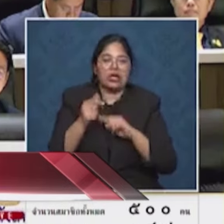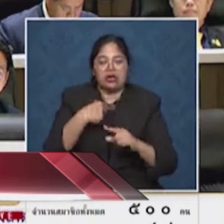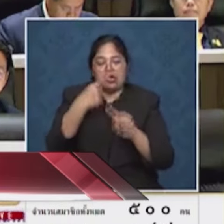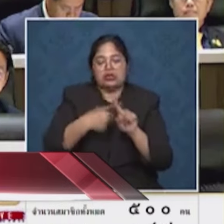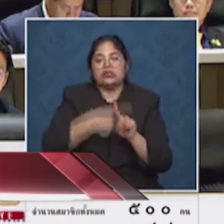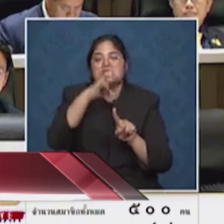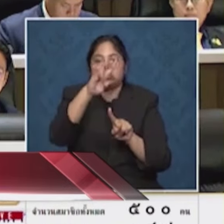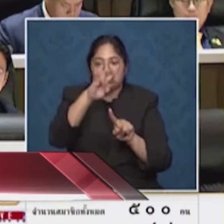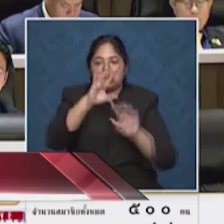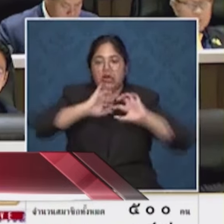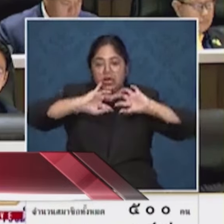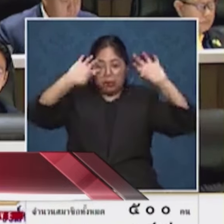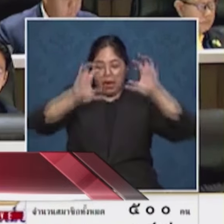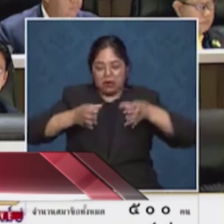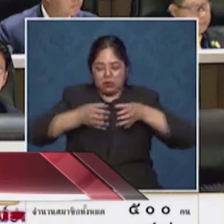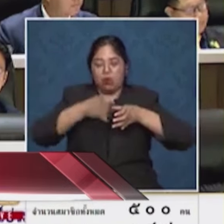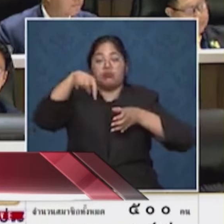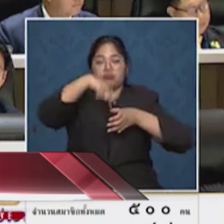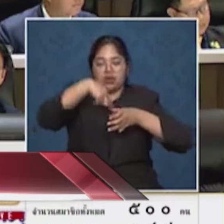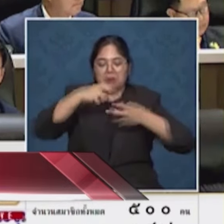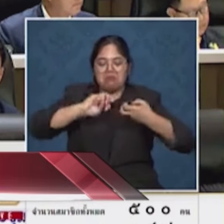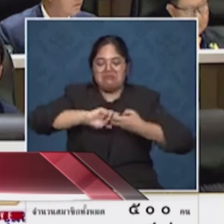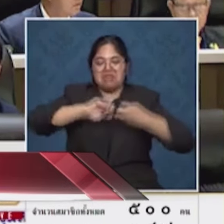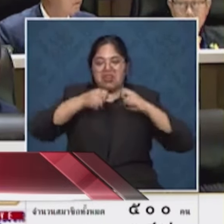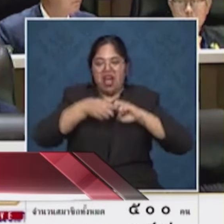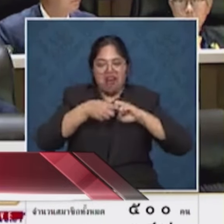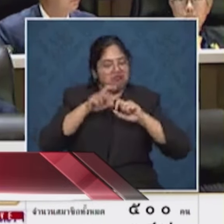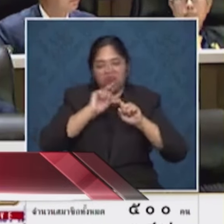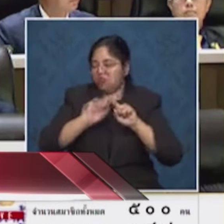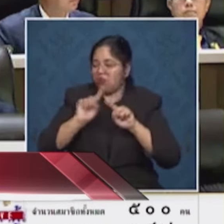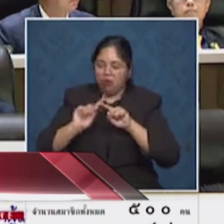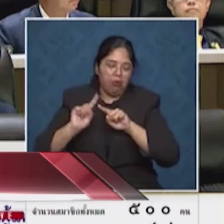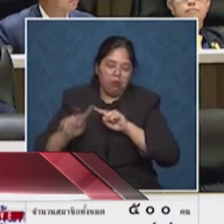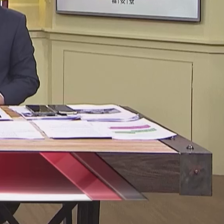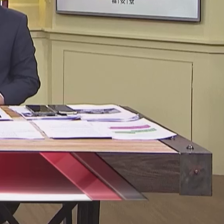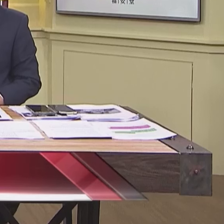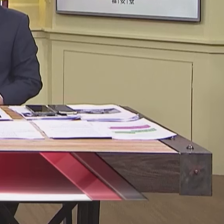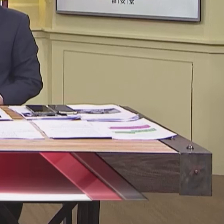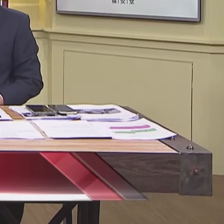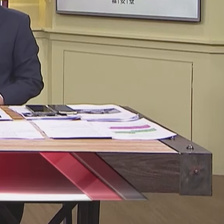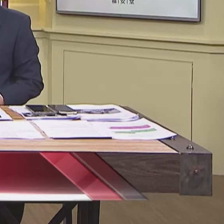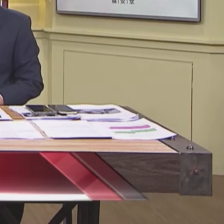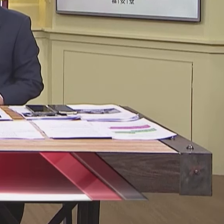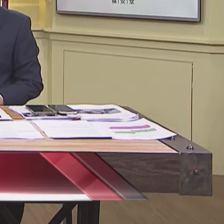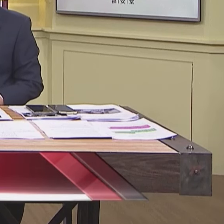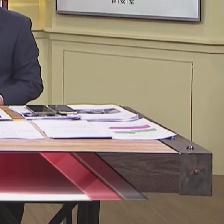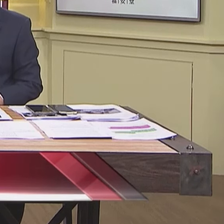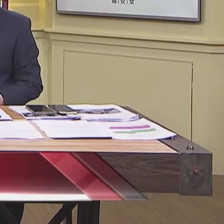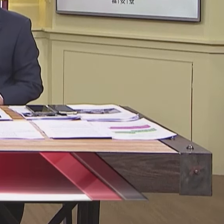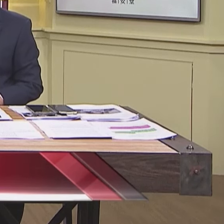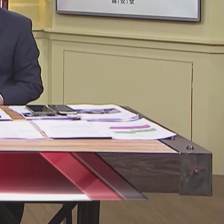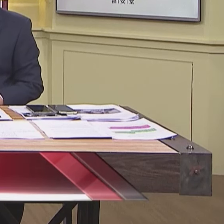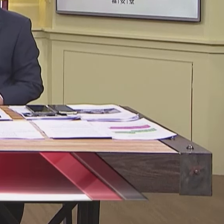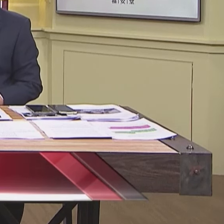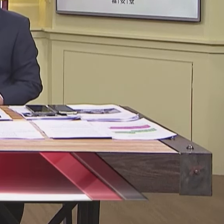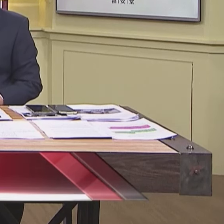เดือนรัฐบาลชุดนี้จึงมีปัญหาในทุกมิติอ่าเห็นภาพการ์ตูน